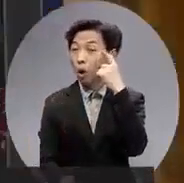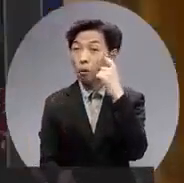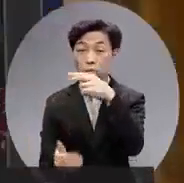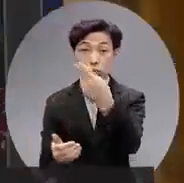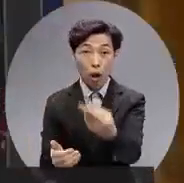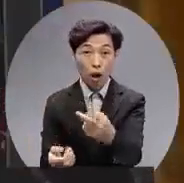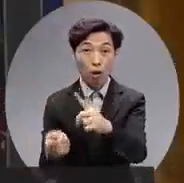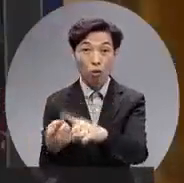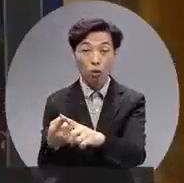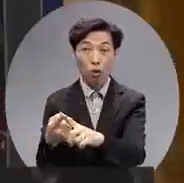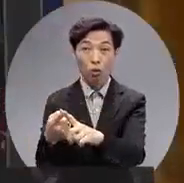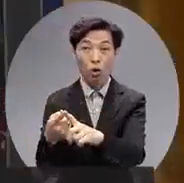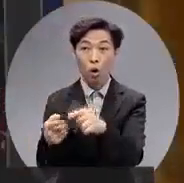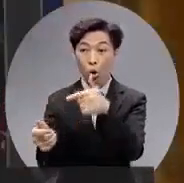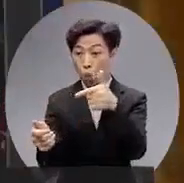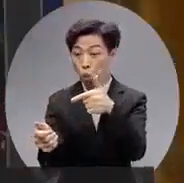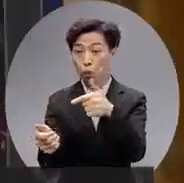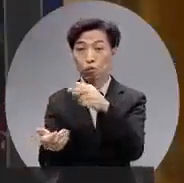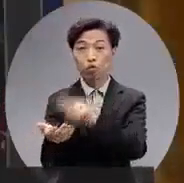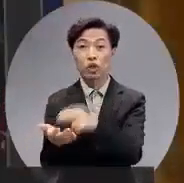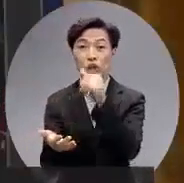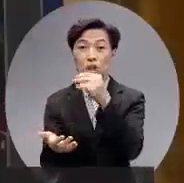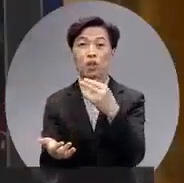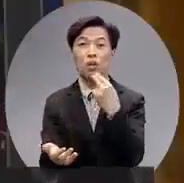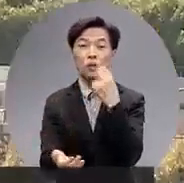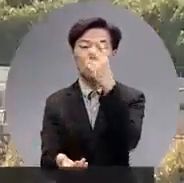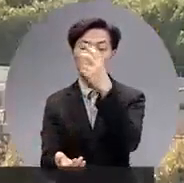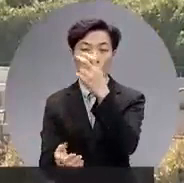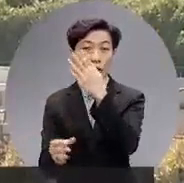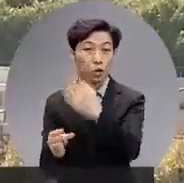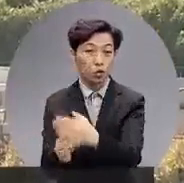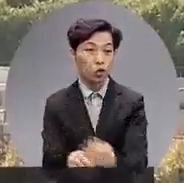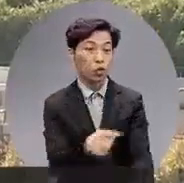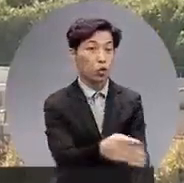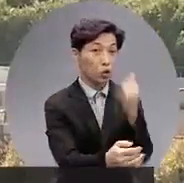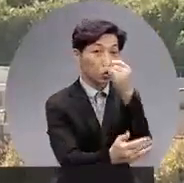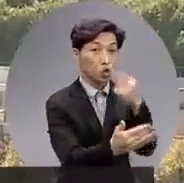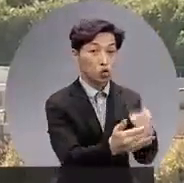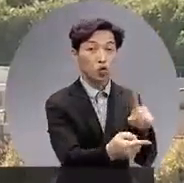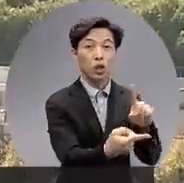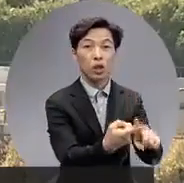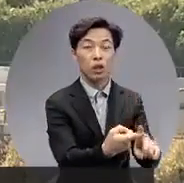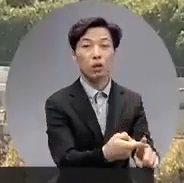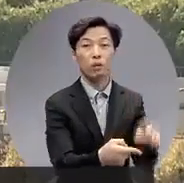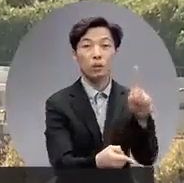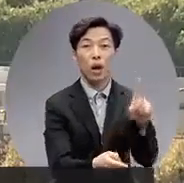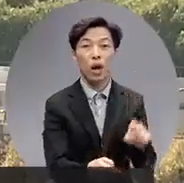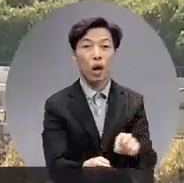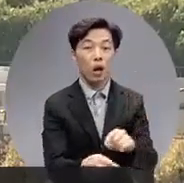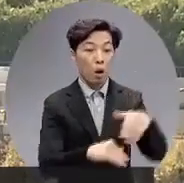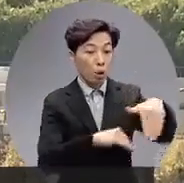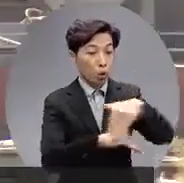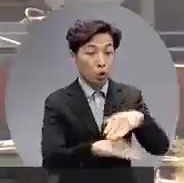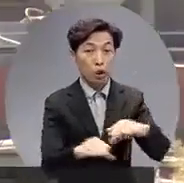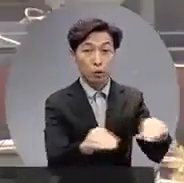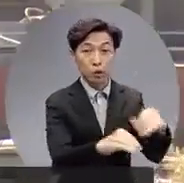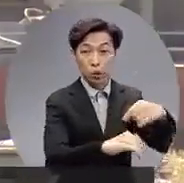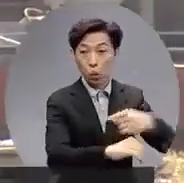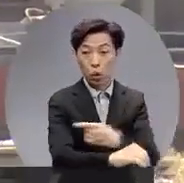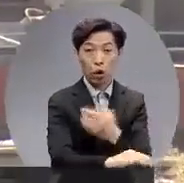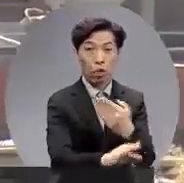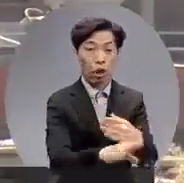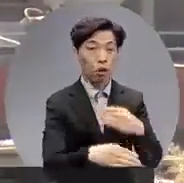인양굴이 용접의 문제가 없었는지 등을 조사하고 있습니다 또 충주 콘크리트 업체에 대해서는 출입 금지 외에 다른